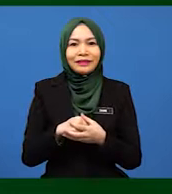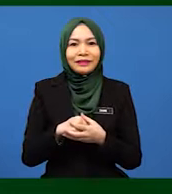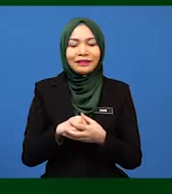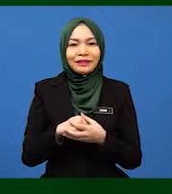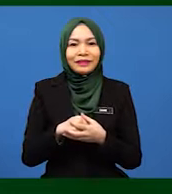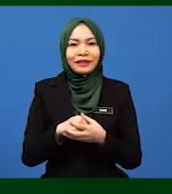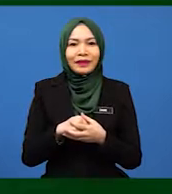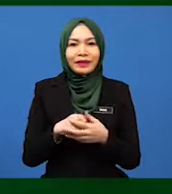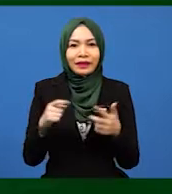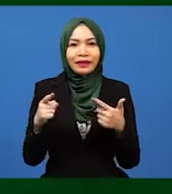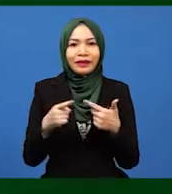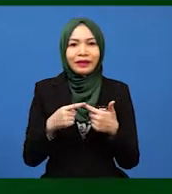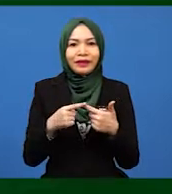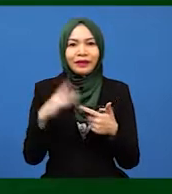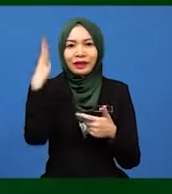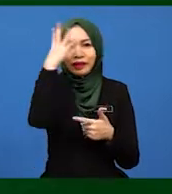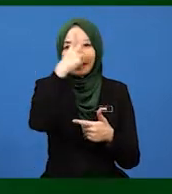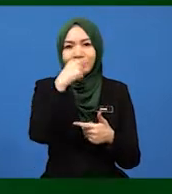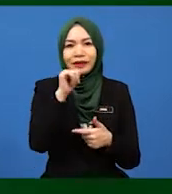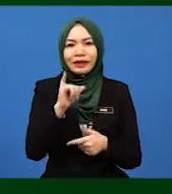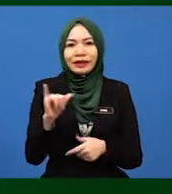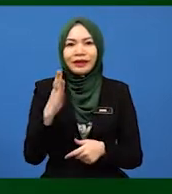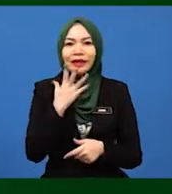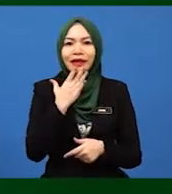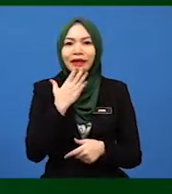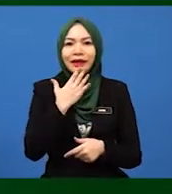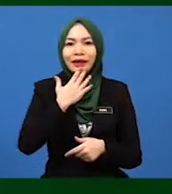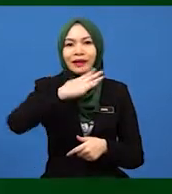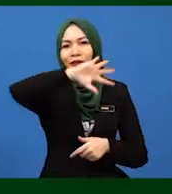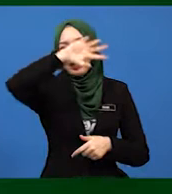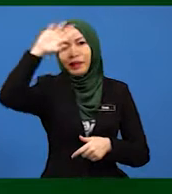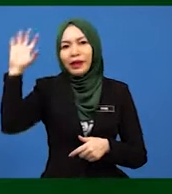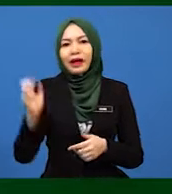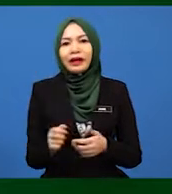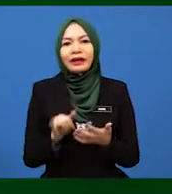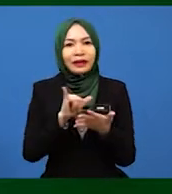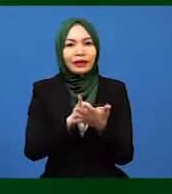Kedua, cantiknya warna pelangi itu.